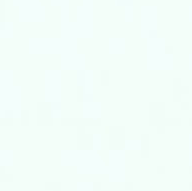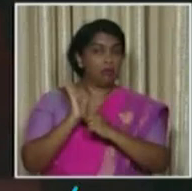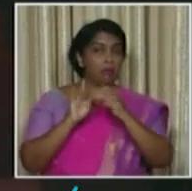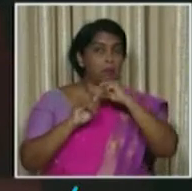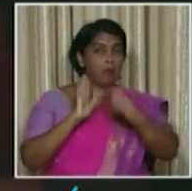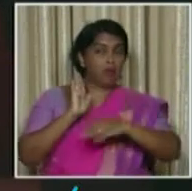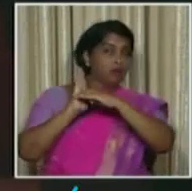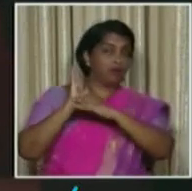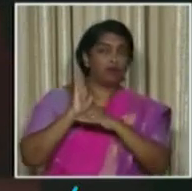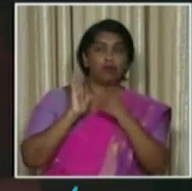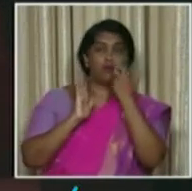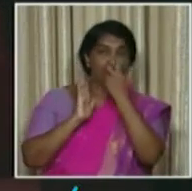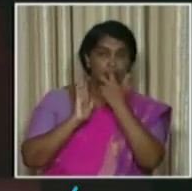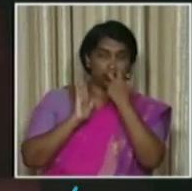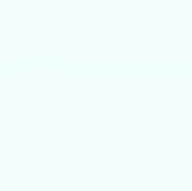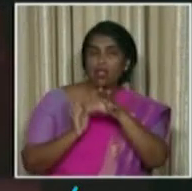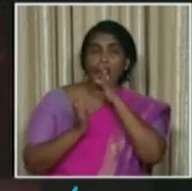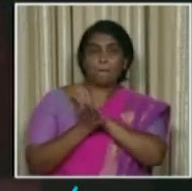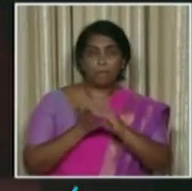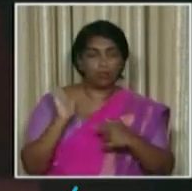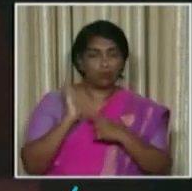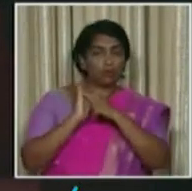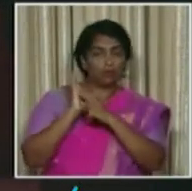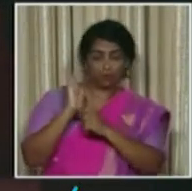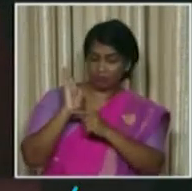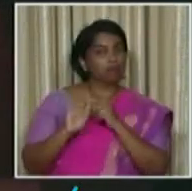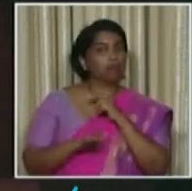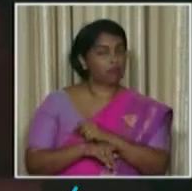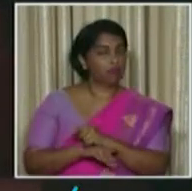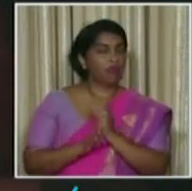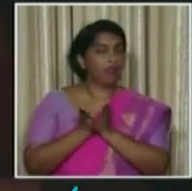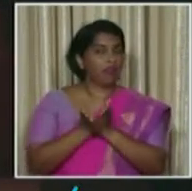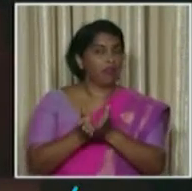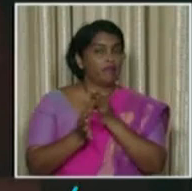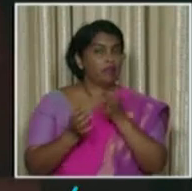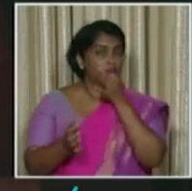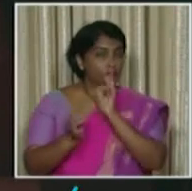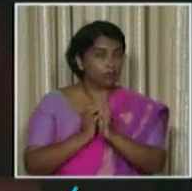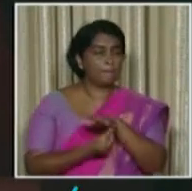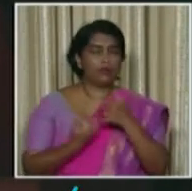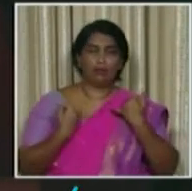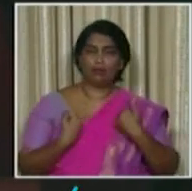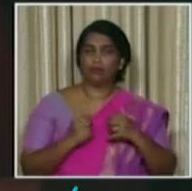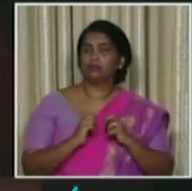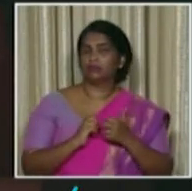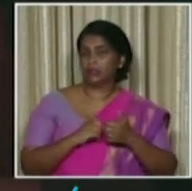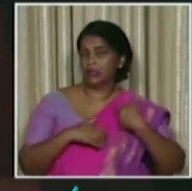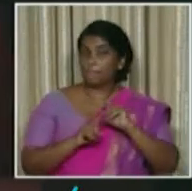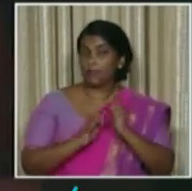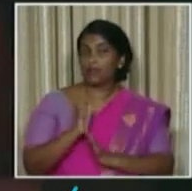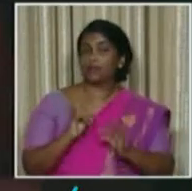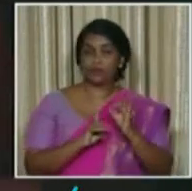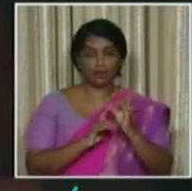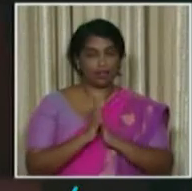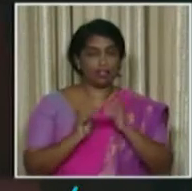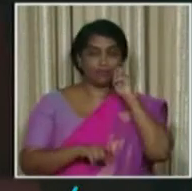දිස්ත්‍රික්කයටත් කළුතර දිස්ත්‍රික්කයේ සෙසු ප්‍රදේශවලටත් නැගෙනහිර වෙරළ දක්වාම පරිසර දූෂණයේ පළ විපාකවලට මූණ දෙන්න සිද්ධ වුණා.